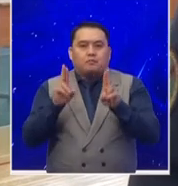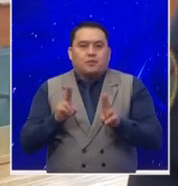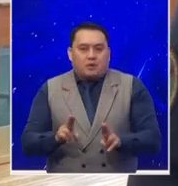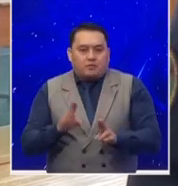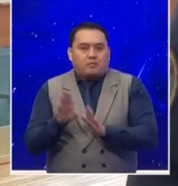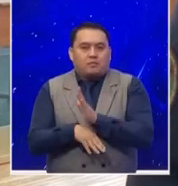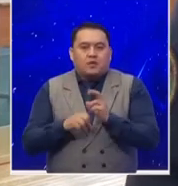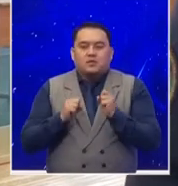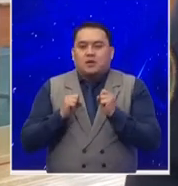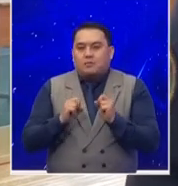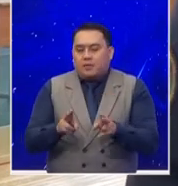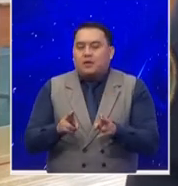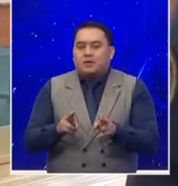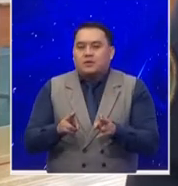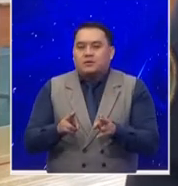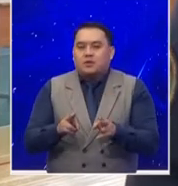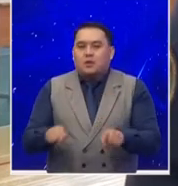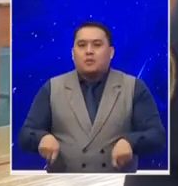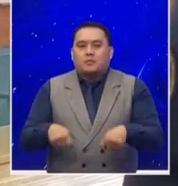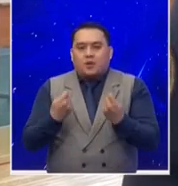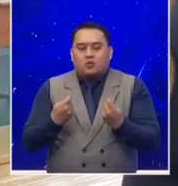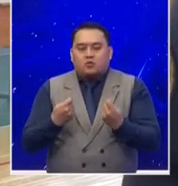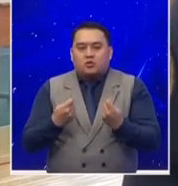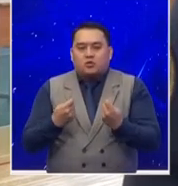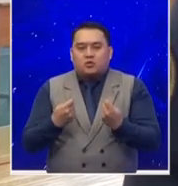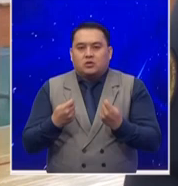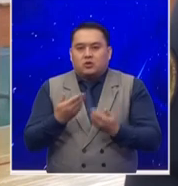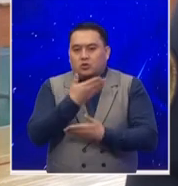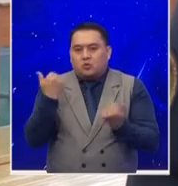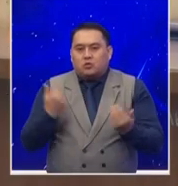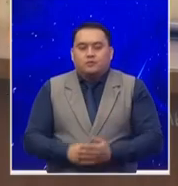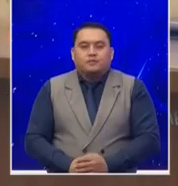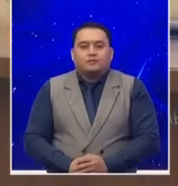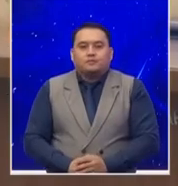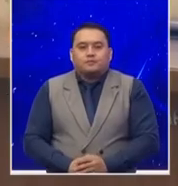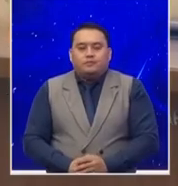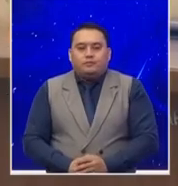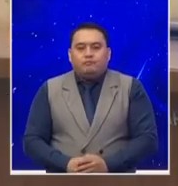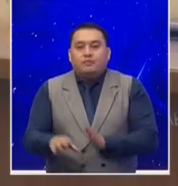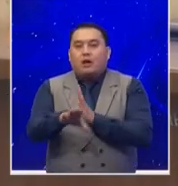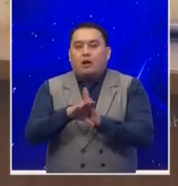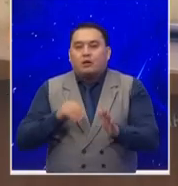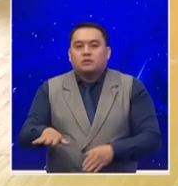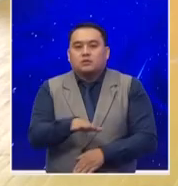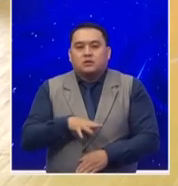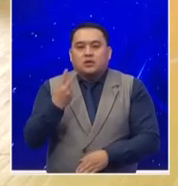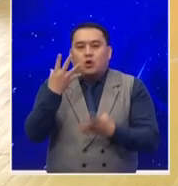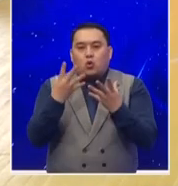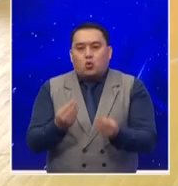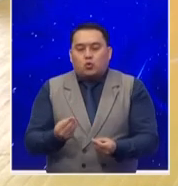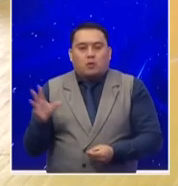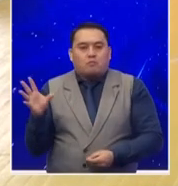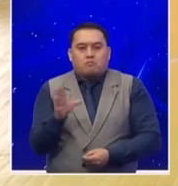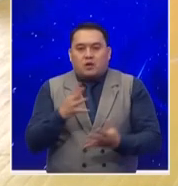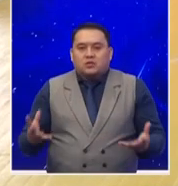өрт қауіпсіздік ережелерін бұзу фактілері анықталмаған. Айтпақшы, сайлау кезінде, яғни 2 күннен кейін облыстың